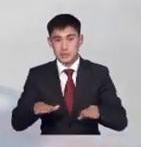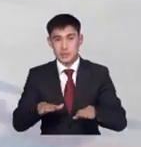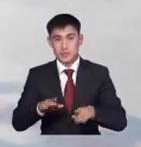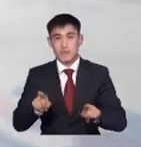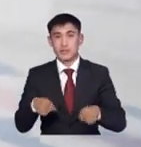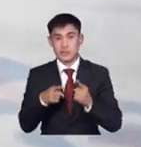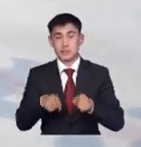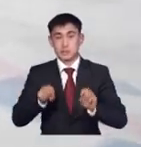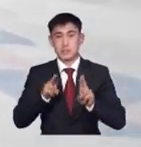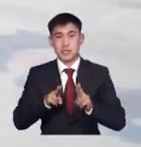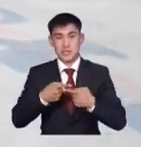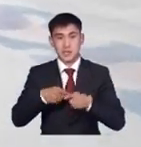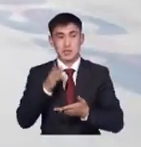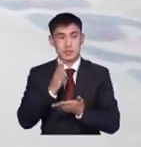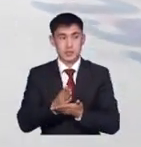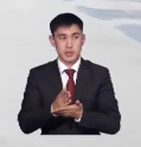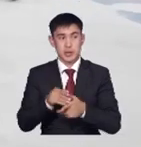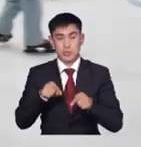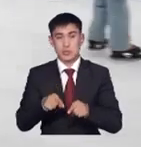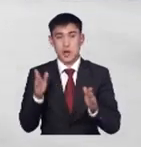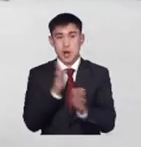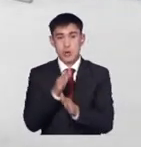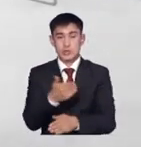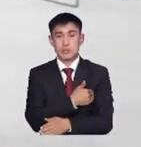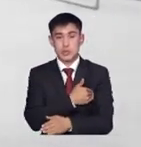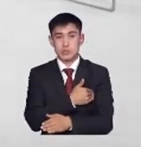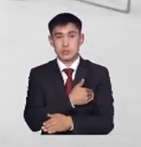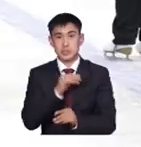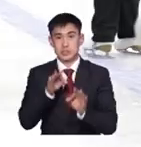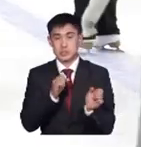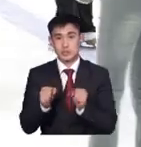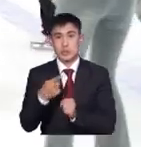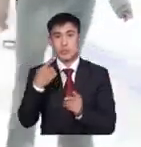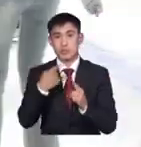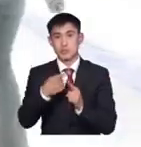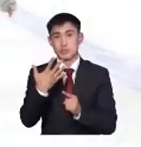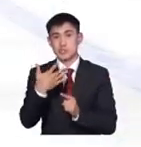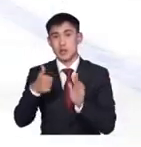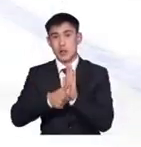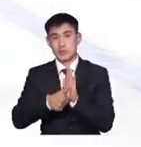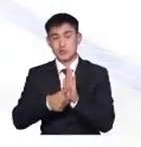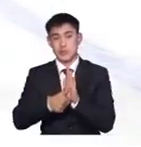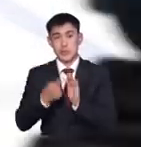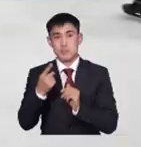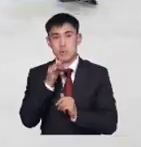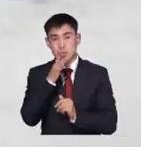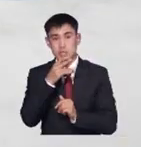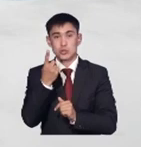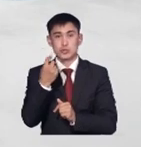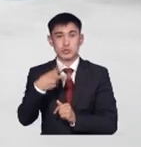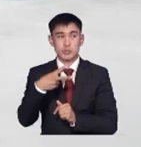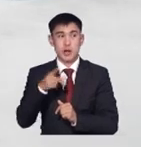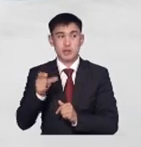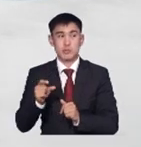келтіріп отыратын арнайы техникалар да бар. Мұнда ауа температурасы да қалыпта, плюс 5-6 градус шамасында. Бір мезгілде 120 адамға